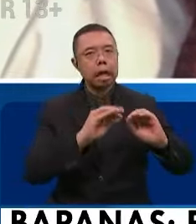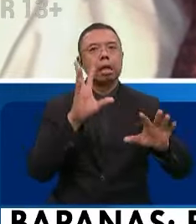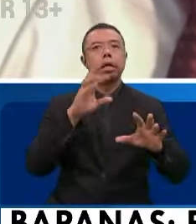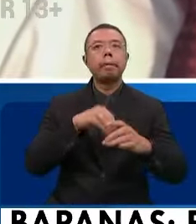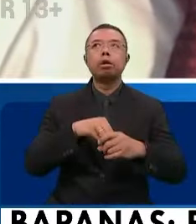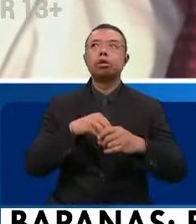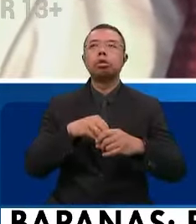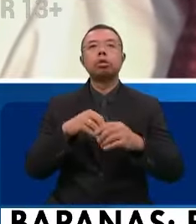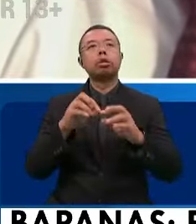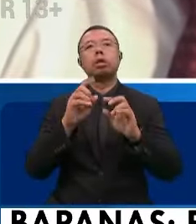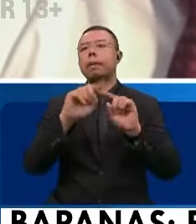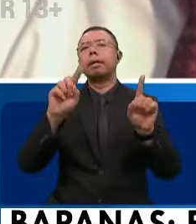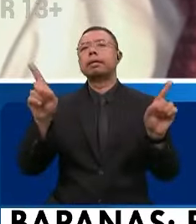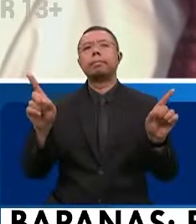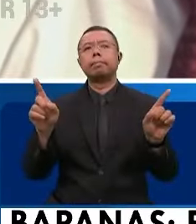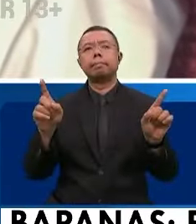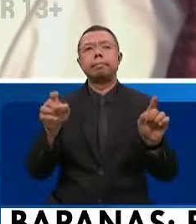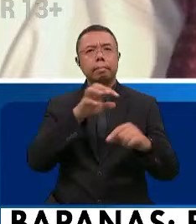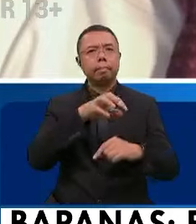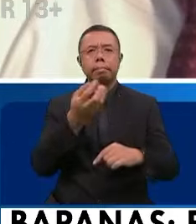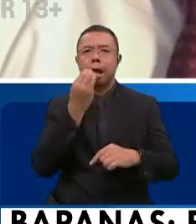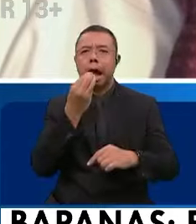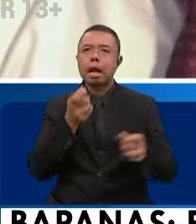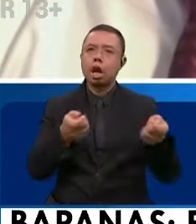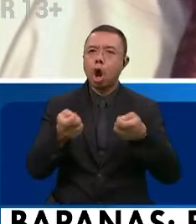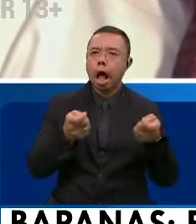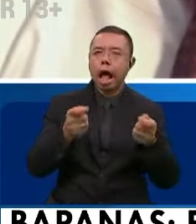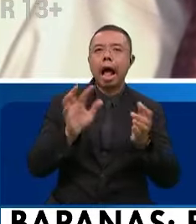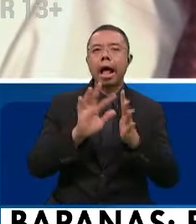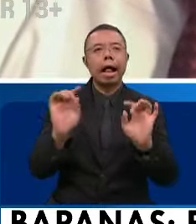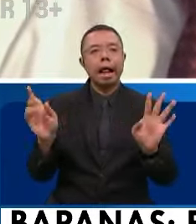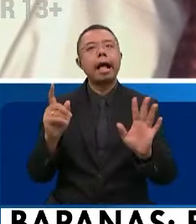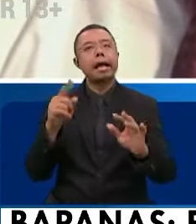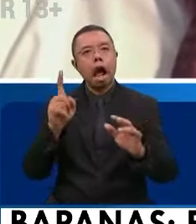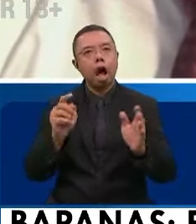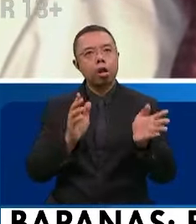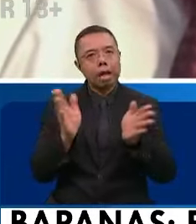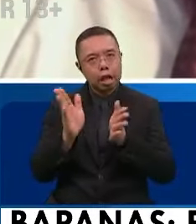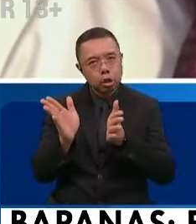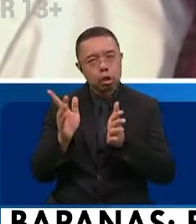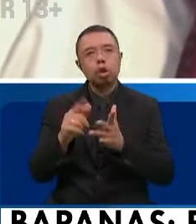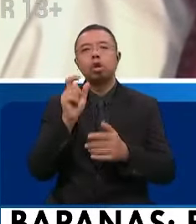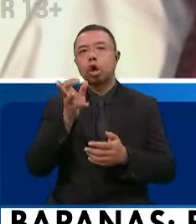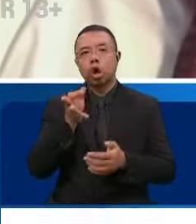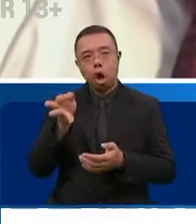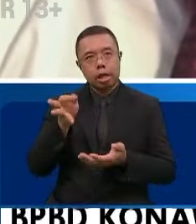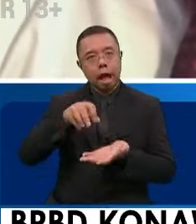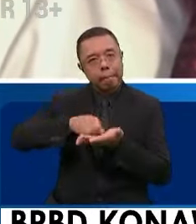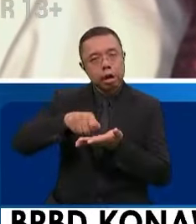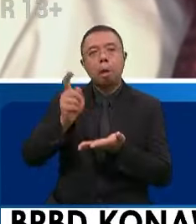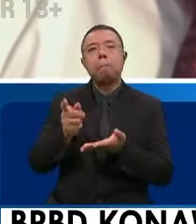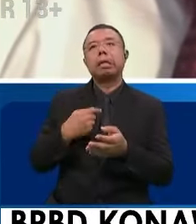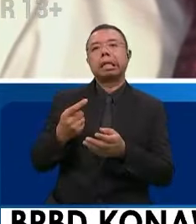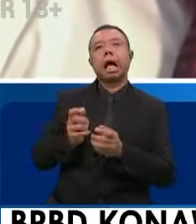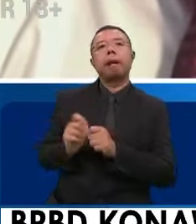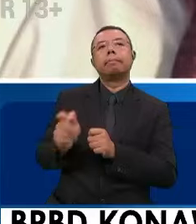diversifikasi bahan pangan olahan hingga koordinasi dan komunikasi efektif. Tentunya untuk Kota Madiun, karena kota konsumen, kita